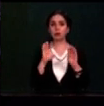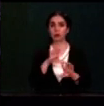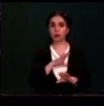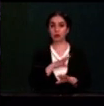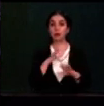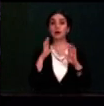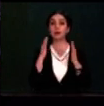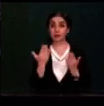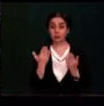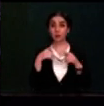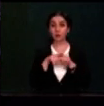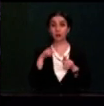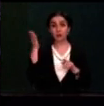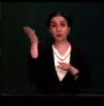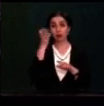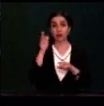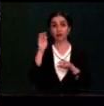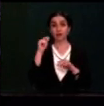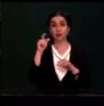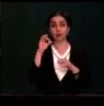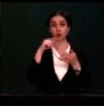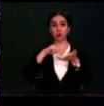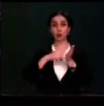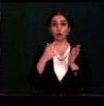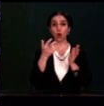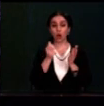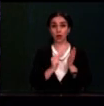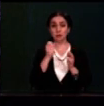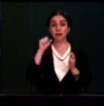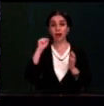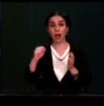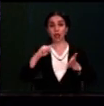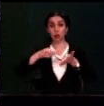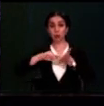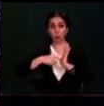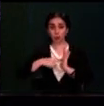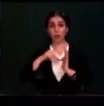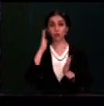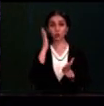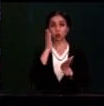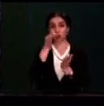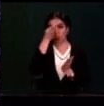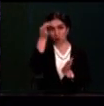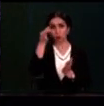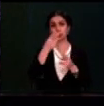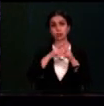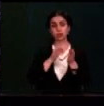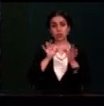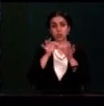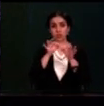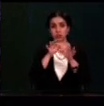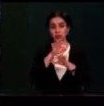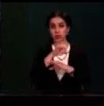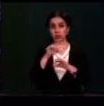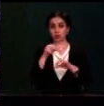Demak, fazoda nuqta olamiz. A nuqtamiz va to'g'ri chiziq. Bu to'g'ri chiziqqacha